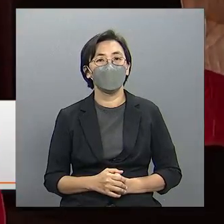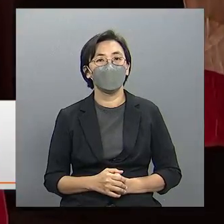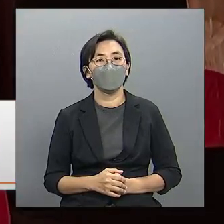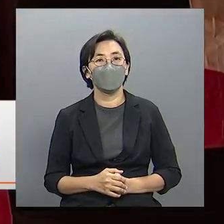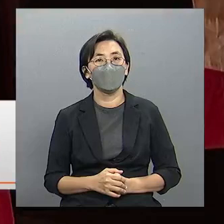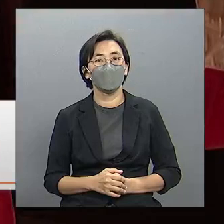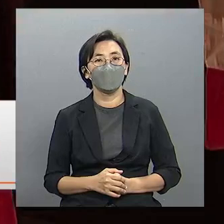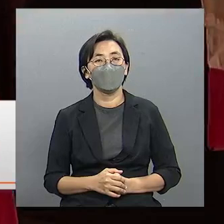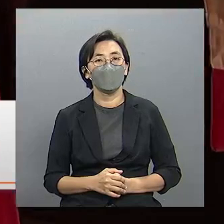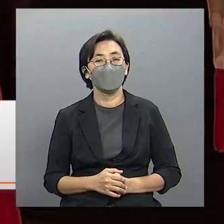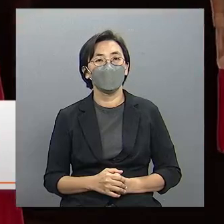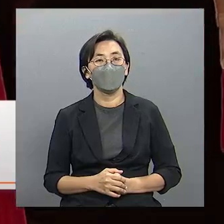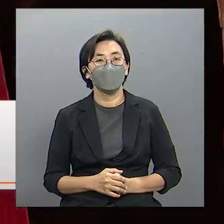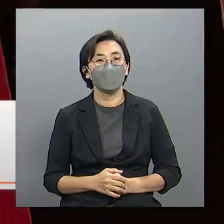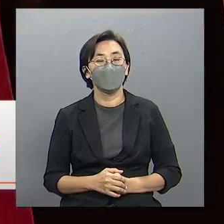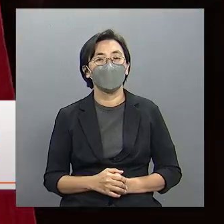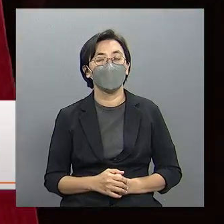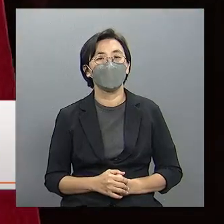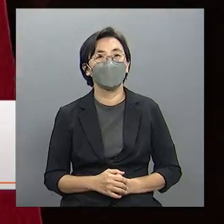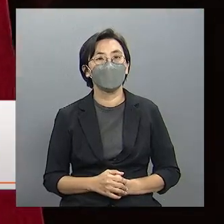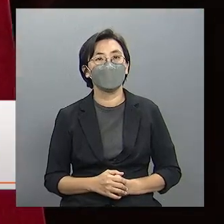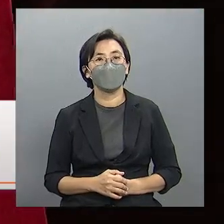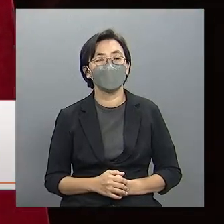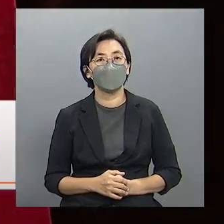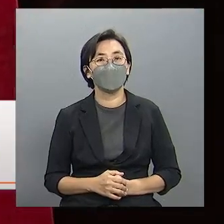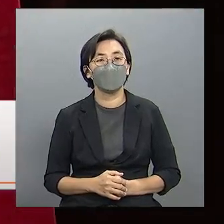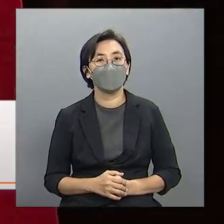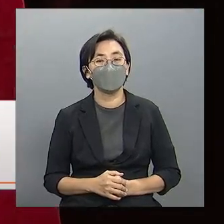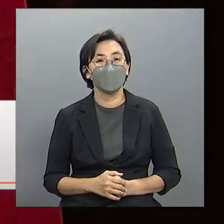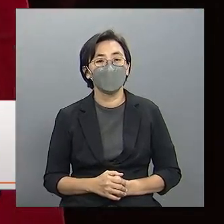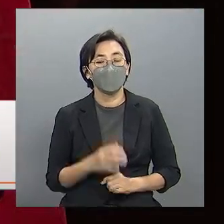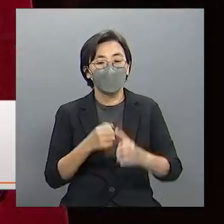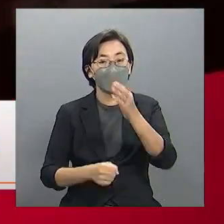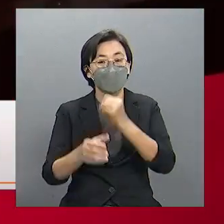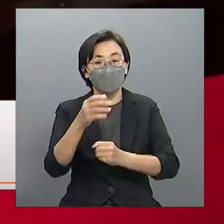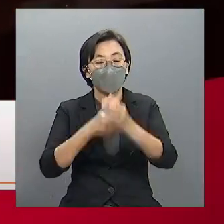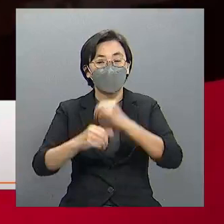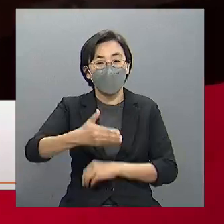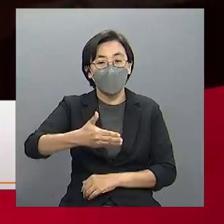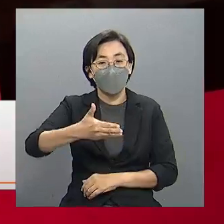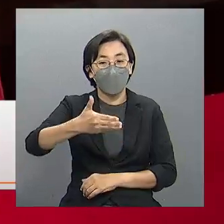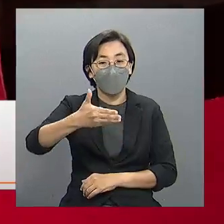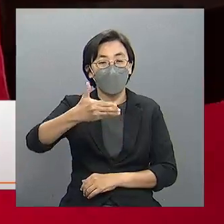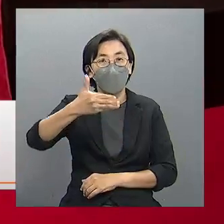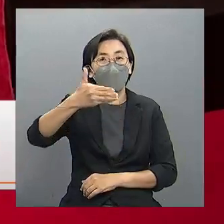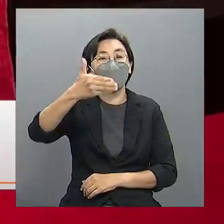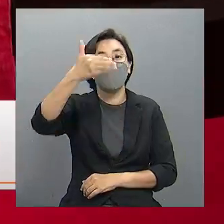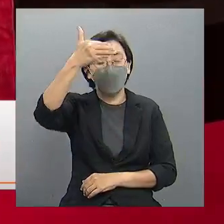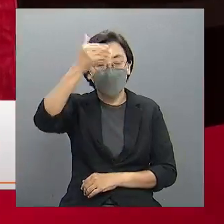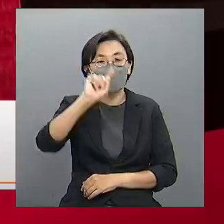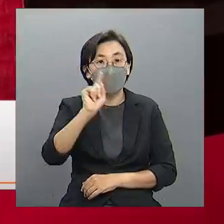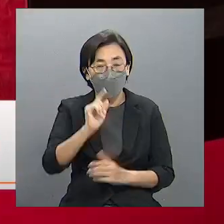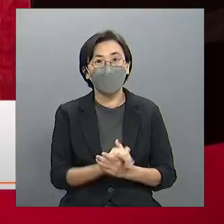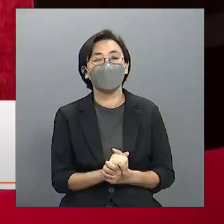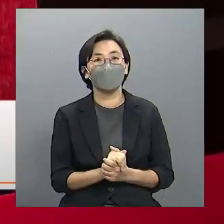ครับในส่วนของการประดับใช้ชักธงชาติสยามในรูปแบบของธงช้างเผือกเราใช้ในบริบทของการประดับรับเสด็จเป็